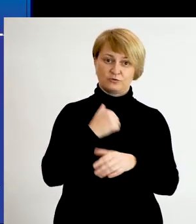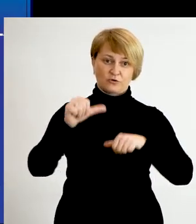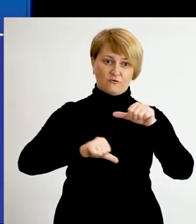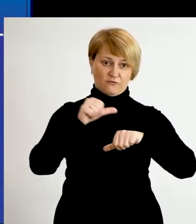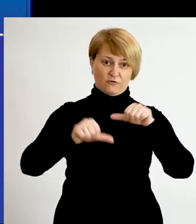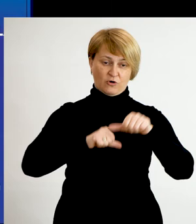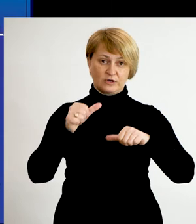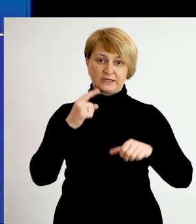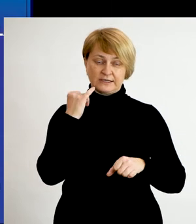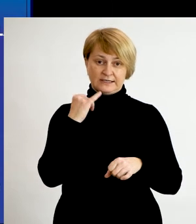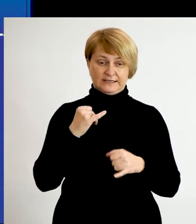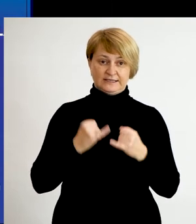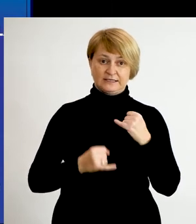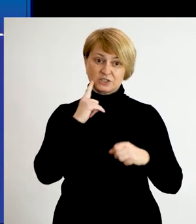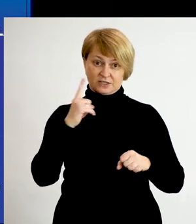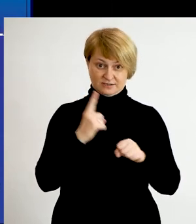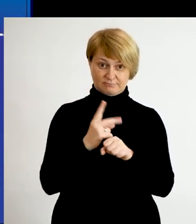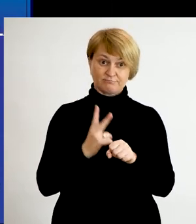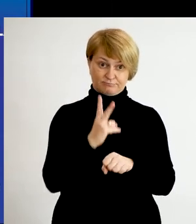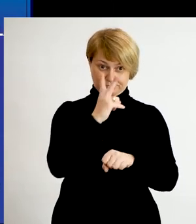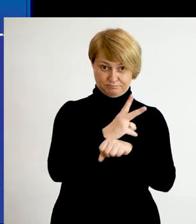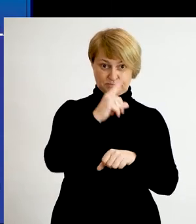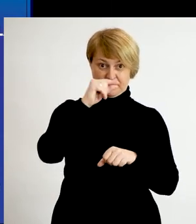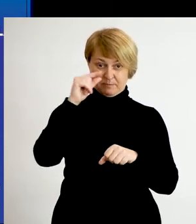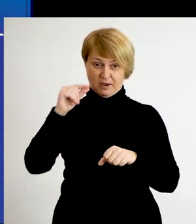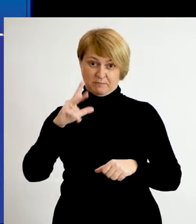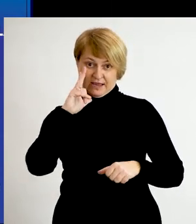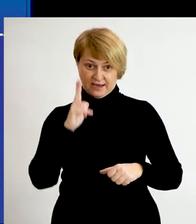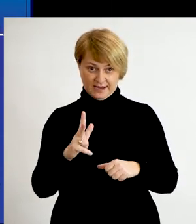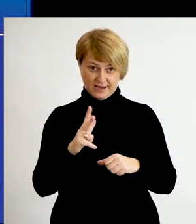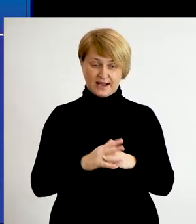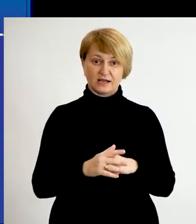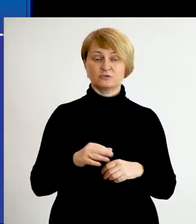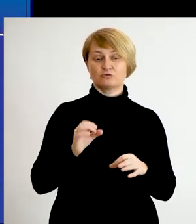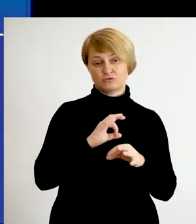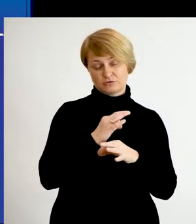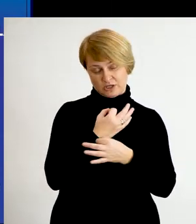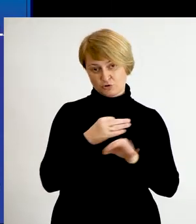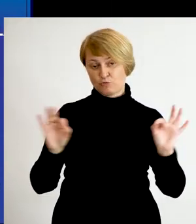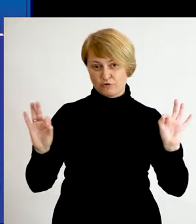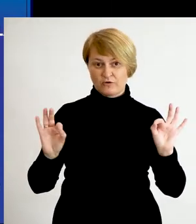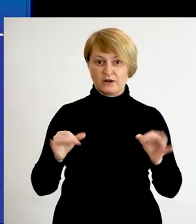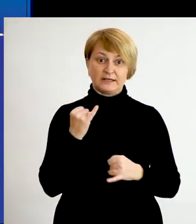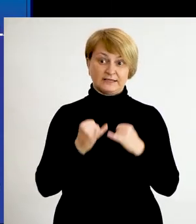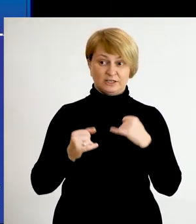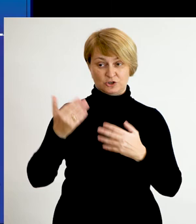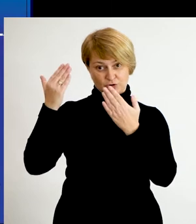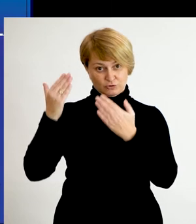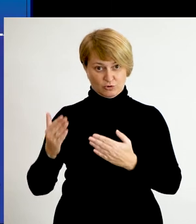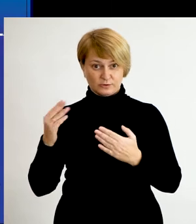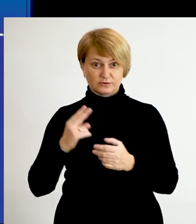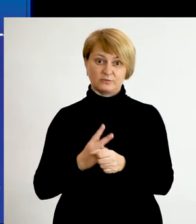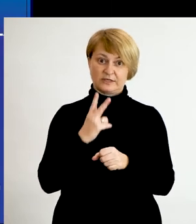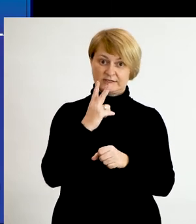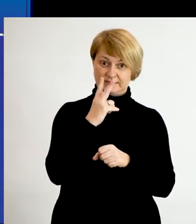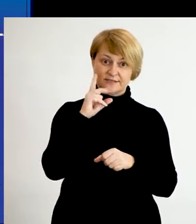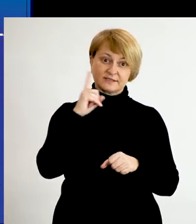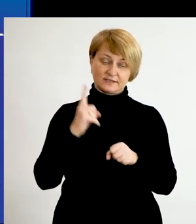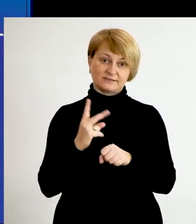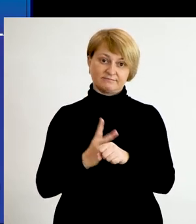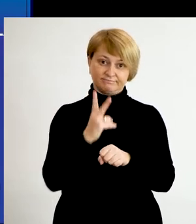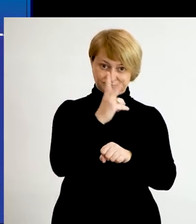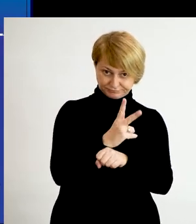roku dostaną, jeżeli zdecydują się przystąpić do pracowniczych planów kapitałowych, a jest to dobrowolne. Więc jeżeli pracownicy się